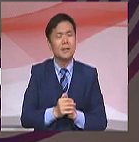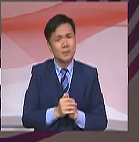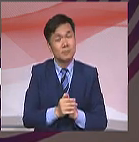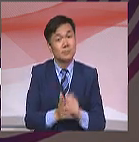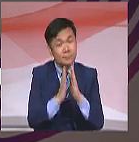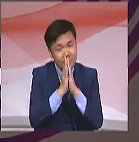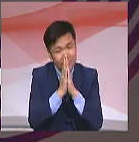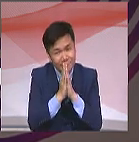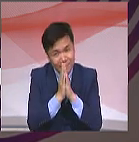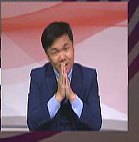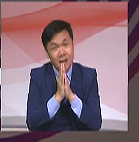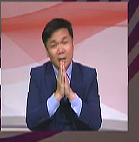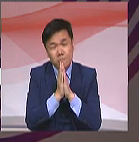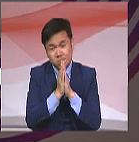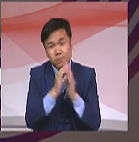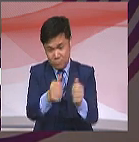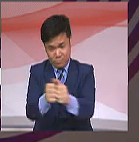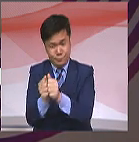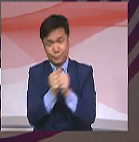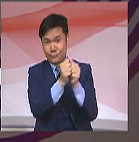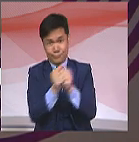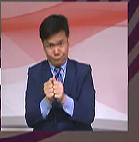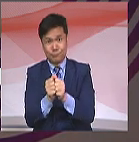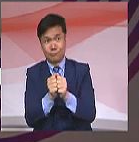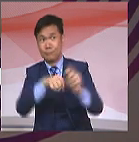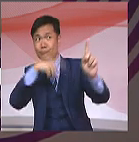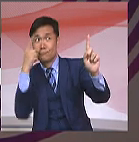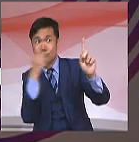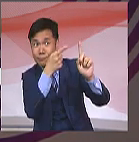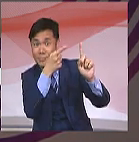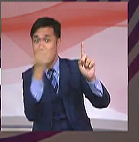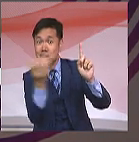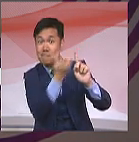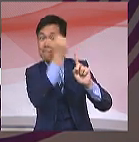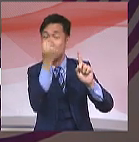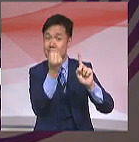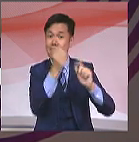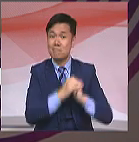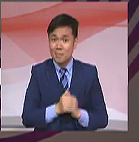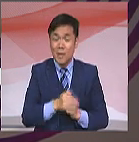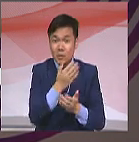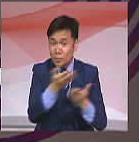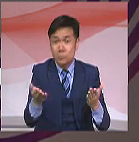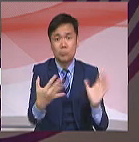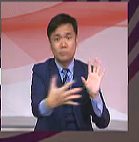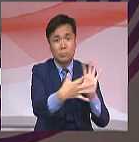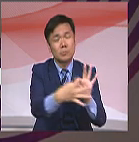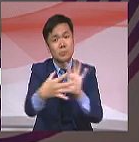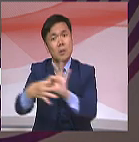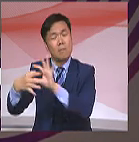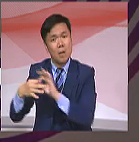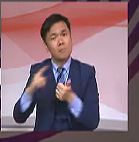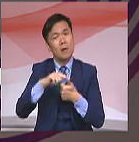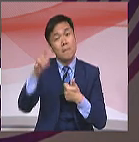jasa baik semua. Kita jayakan usaha ini. Kita pastikan kita sama-sama hanya dengan usaha semua pihak, ibu